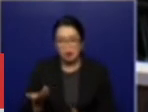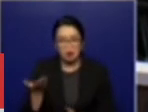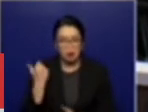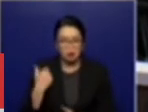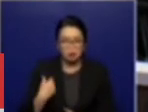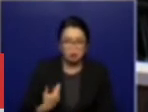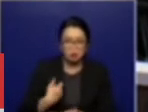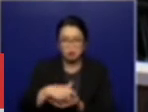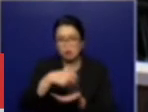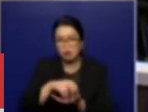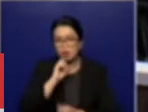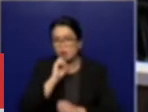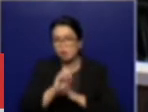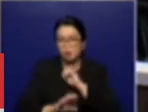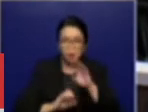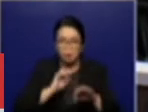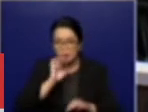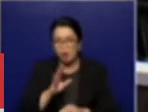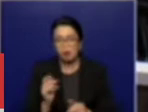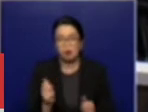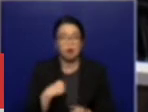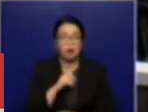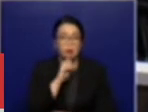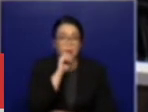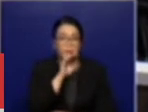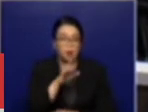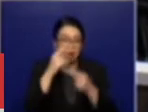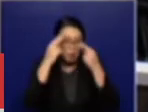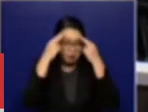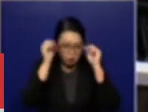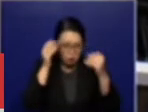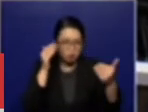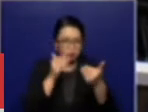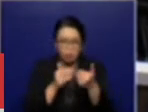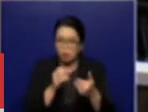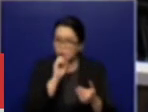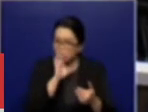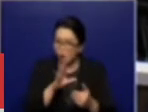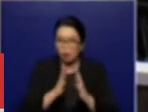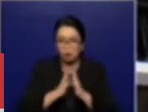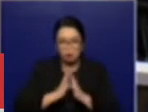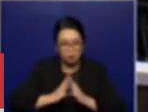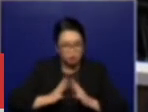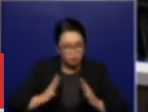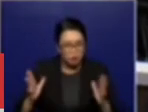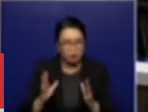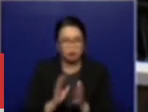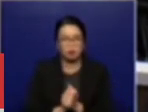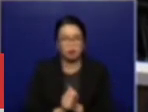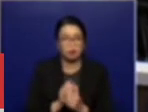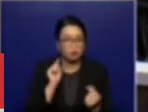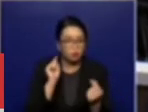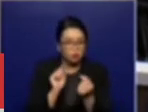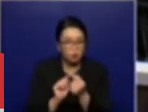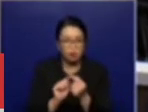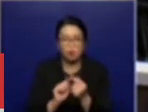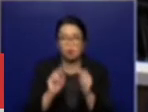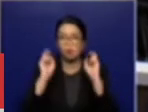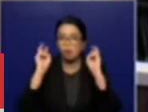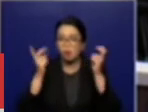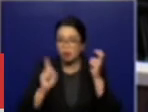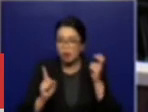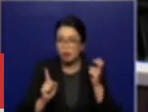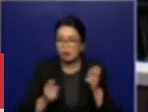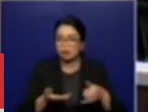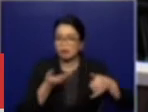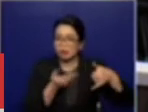ท่านนายกรัฐมนตรีพลเอกประยุทธ์เนี่ยไว้เยอะแยะทีเดียวนะครับโดยเฉพาะอย่างยิ่งเนี่ยท่านได้ถูก